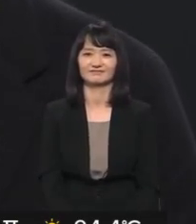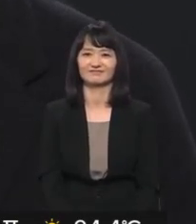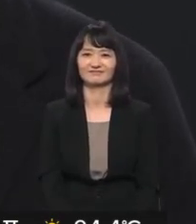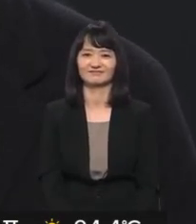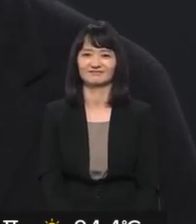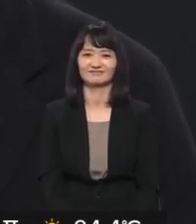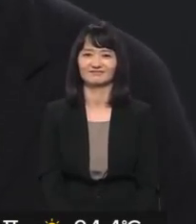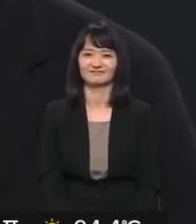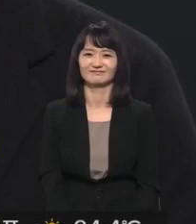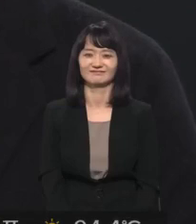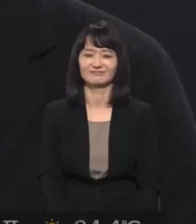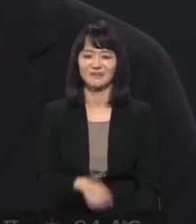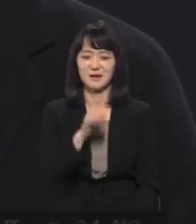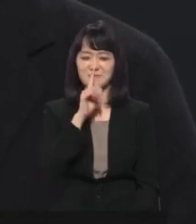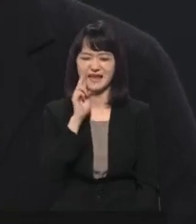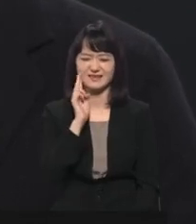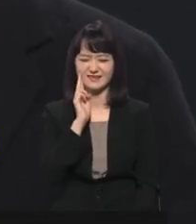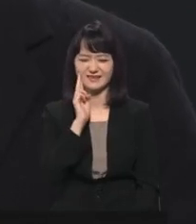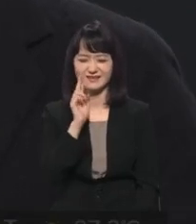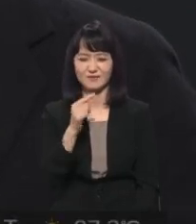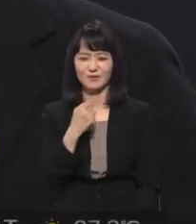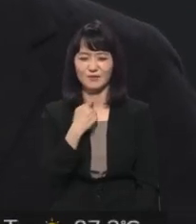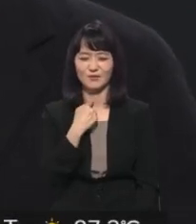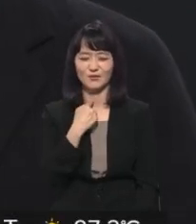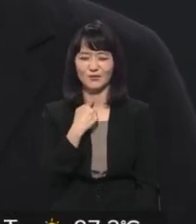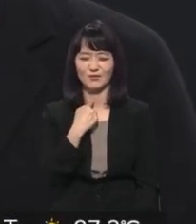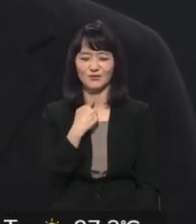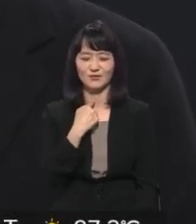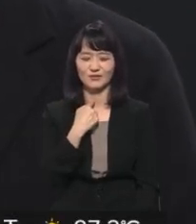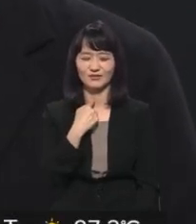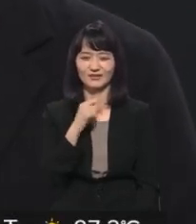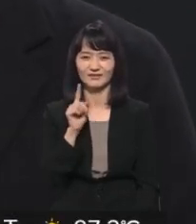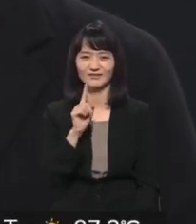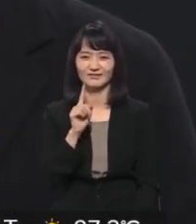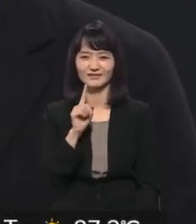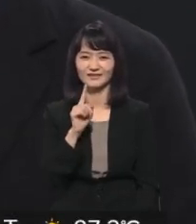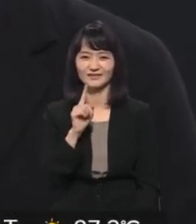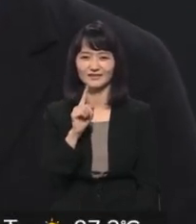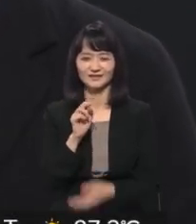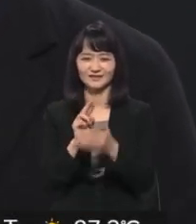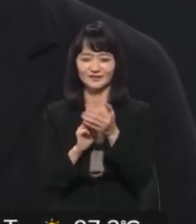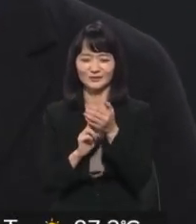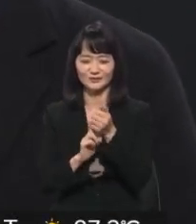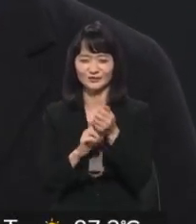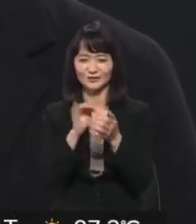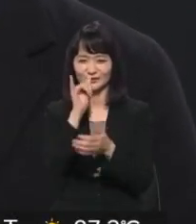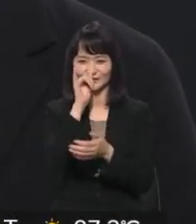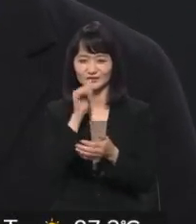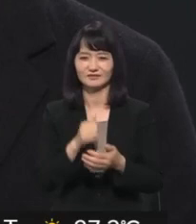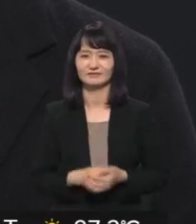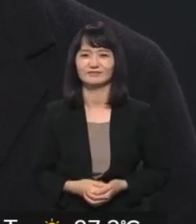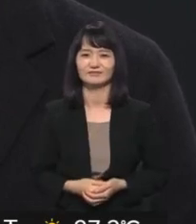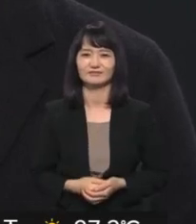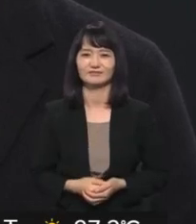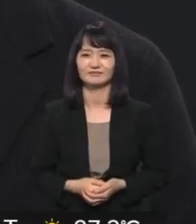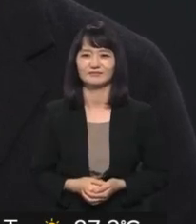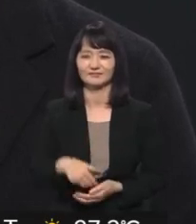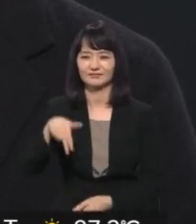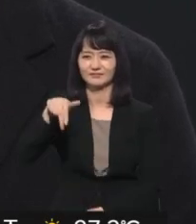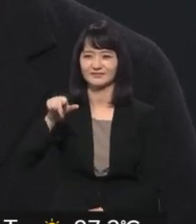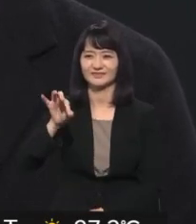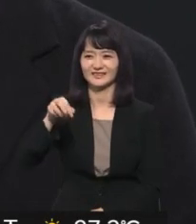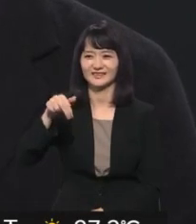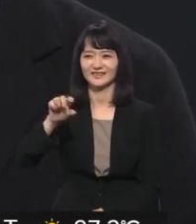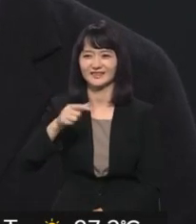미아역 완벽하게 하는 차단 혁신 위원회가 닿아 다이 자서 아무 말도 하지 않습니다 부터 그래서 달라요 했는지를 계속 모니터링을